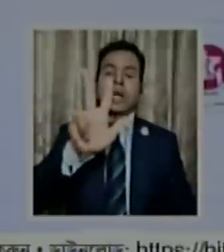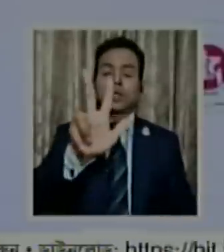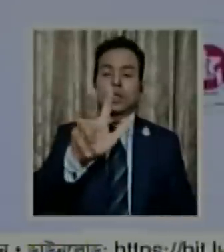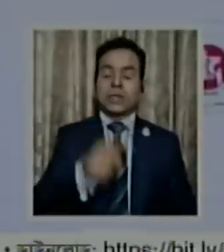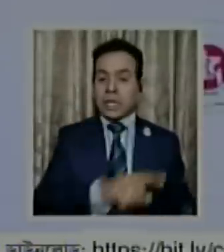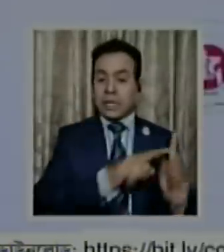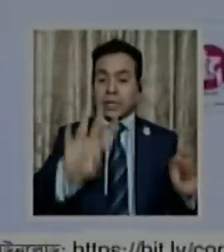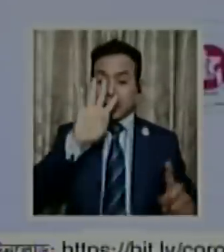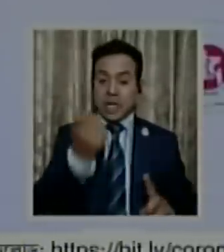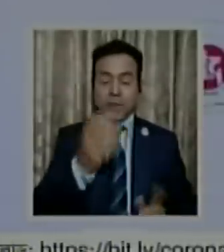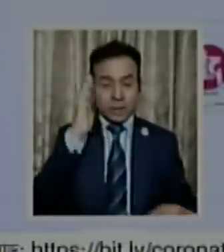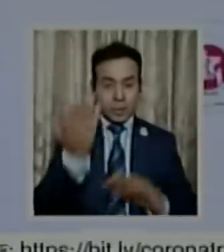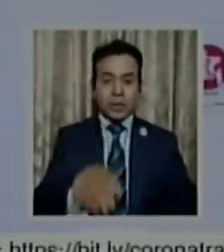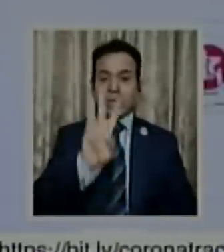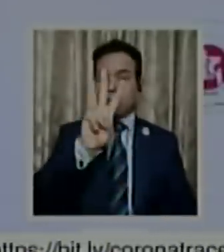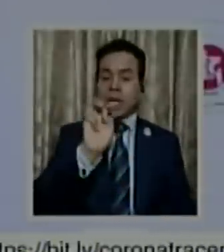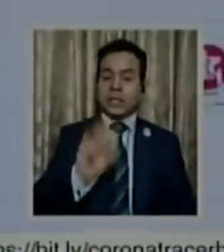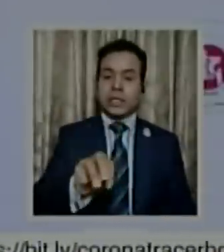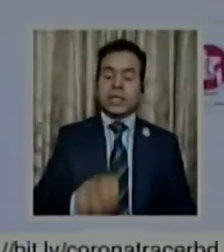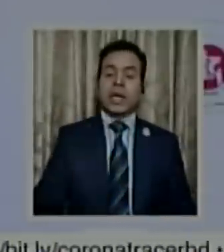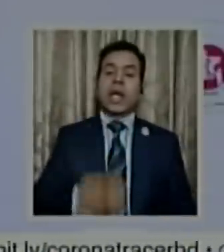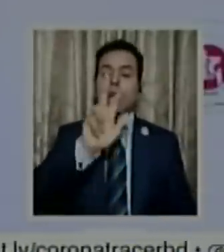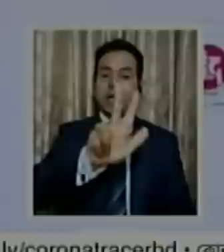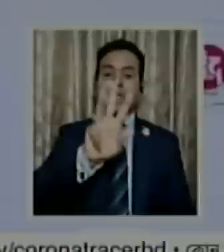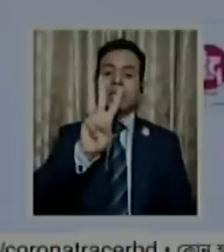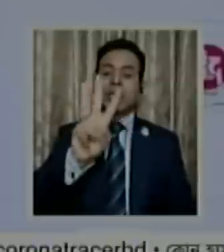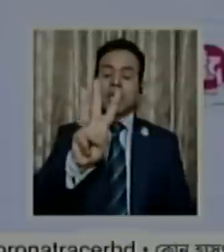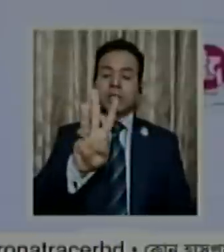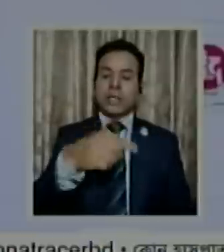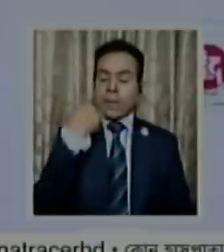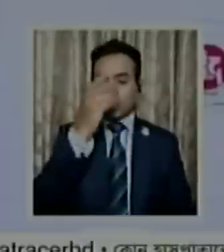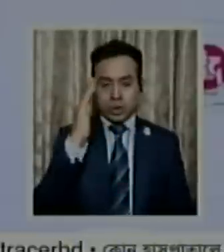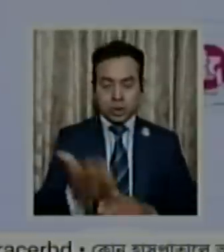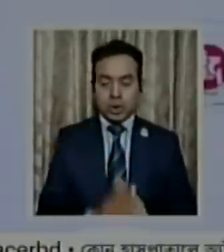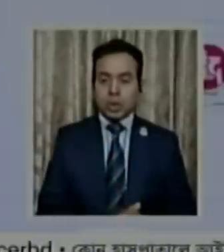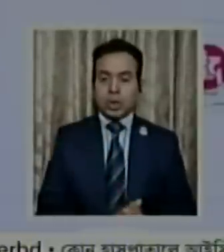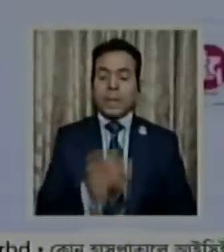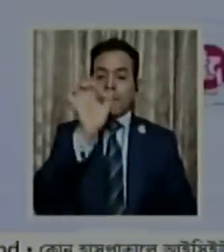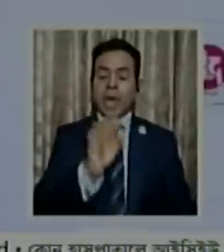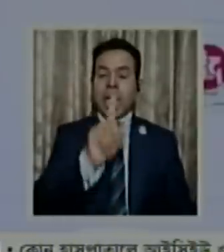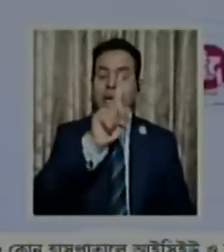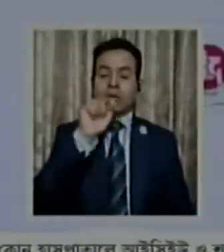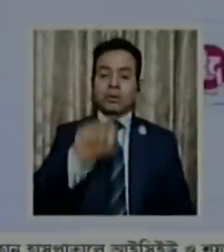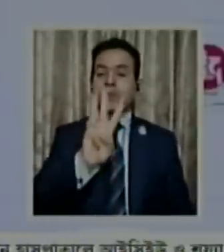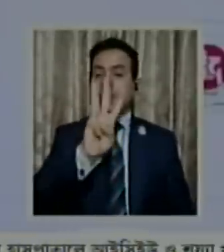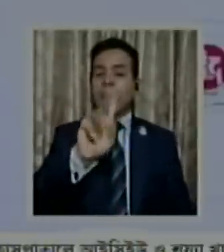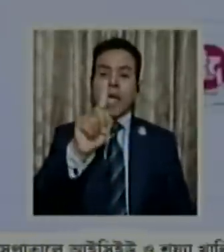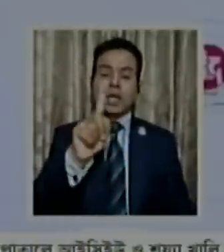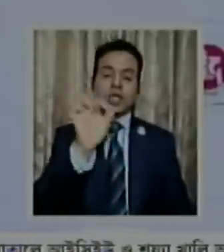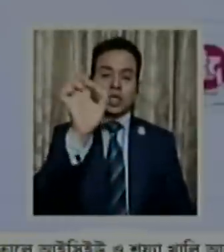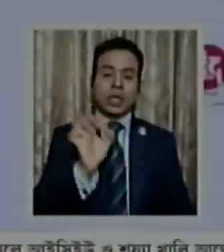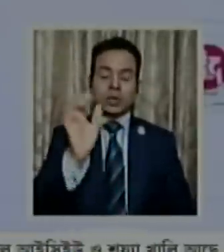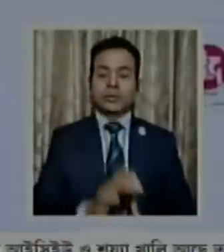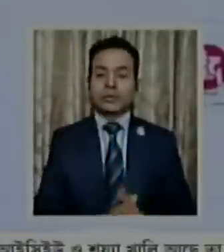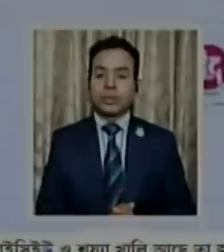৫৬.৬১%। ২৪ ঘন্টায় মৃত্যুবরণ করেছেন ৪৮জন, এ পর্যন্ত মৃত্যুবরণ করেছেন